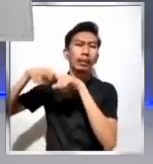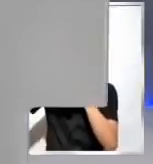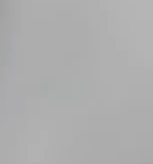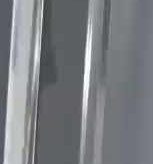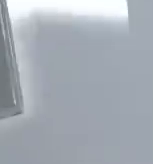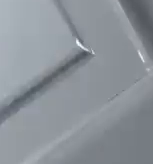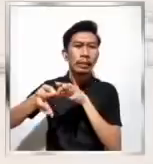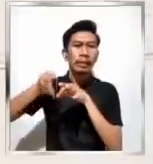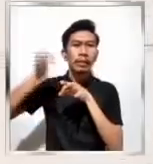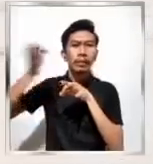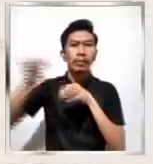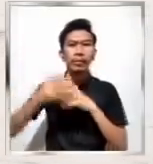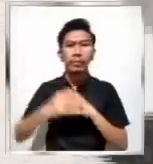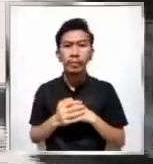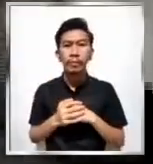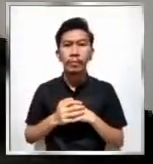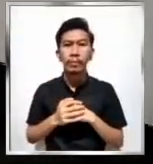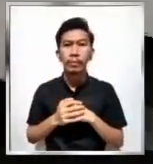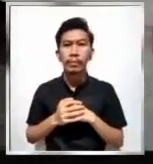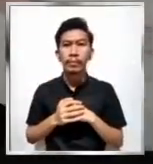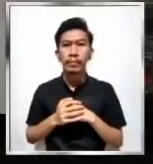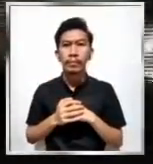Mayrina.